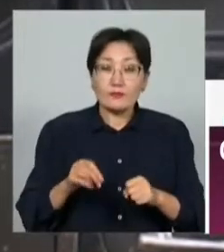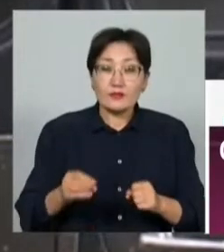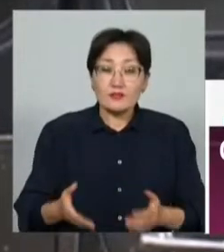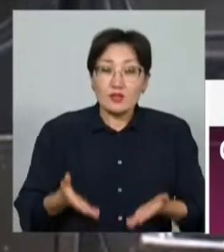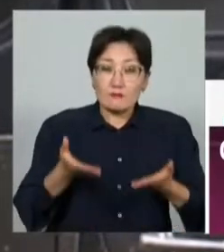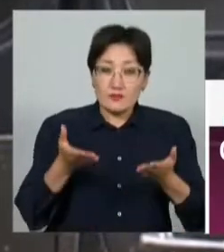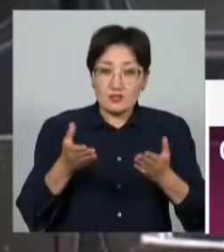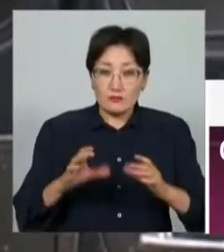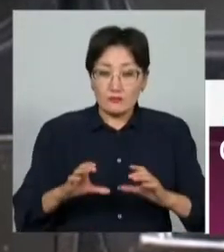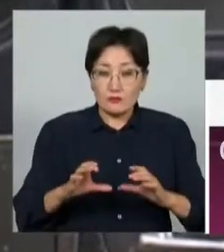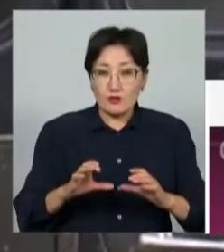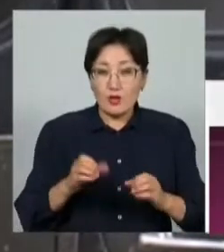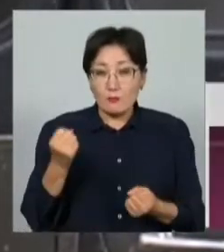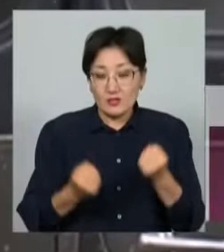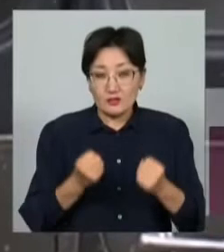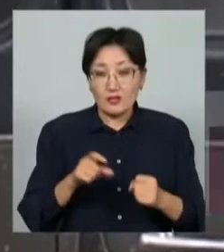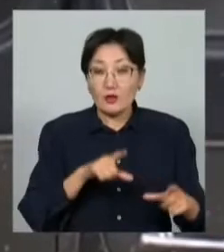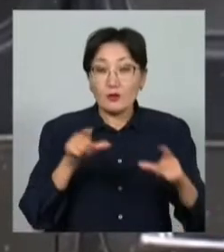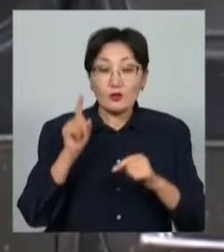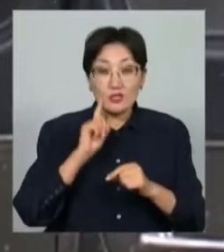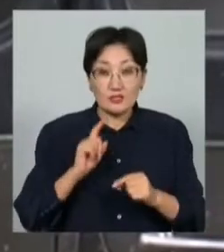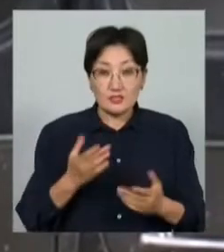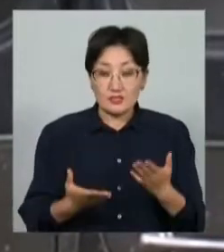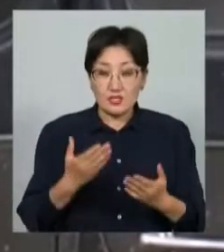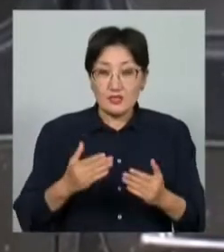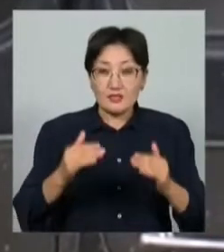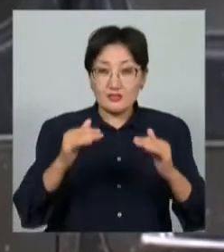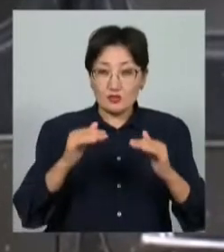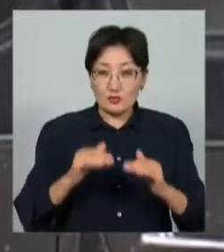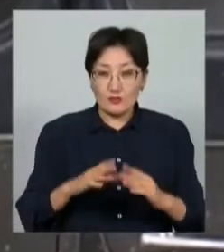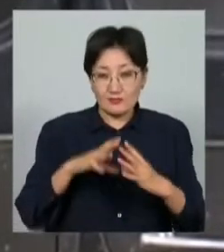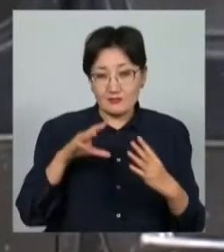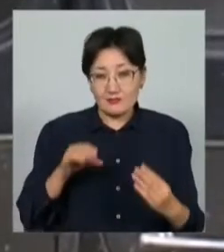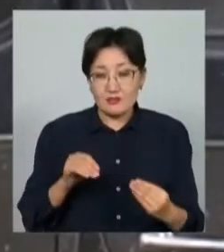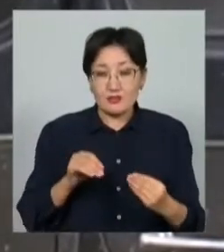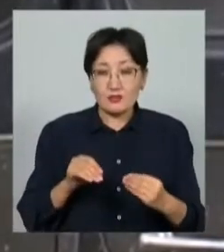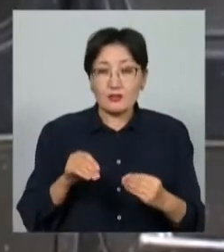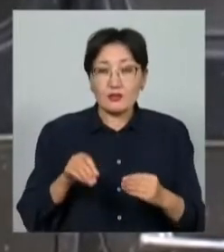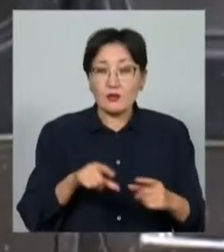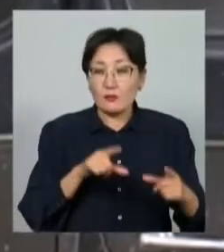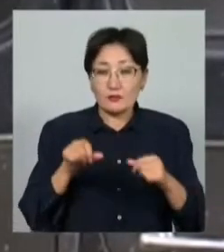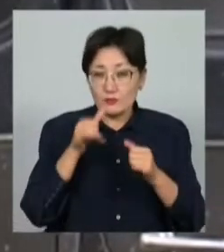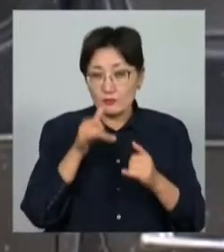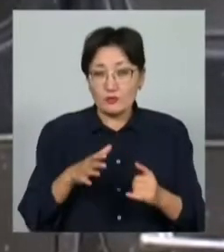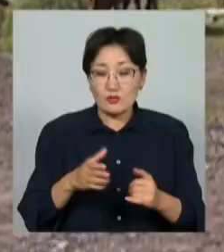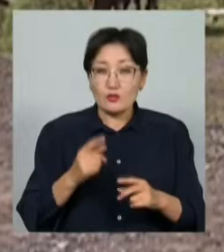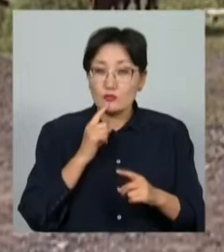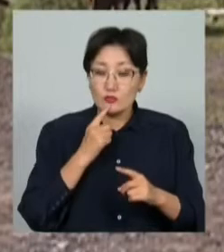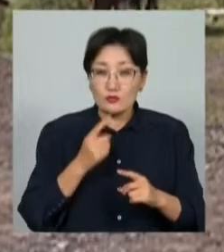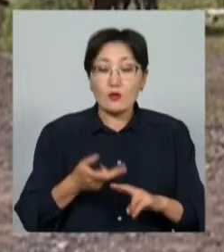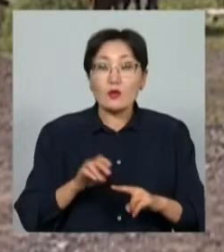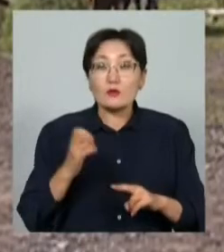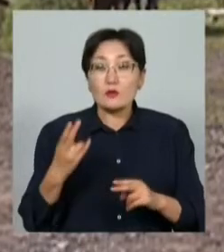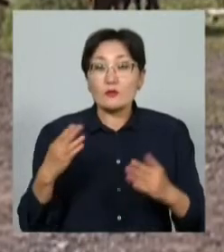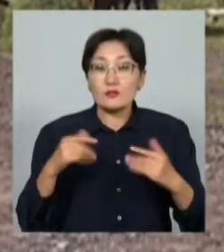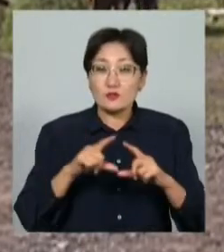болса, онда баруға ыңғайлы болады. Ал төмен, мысалы, жеңіл машинелер болады, олар уже жете алмайды ол жерге. Ұлттық